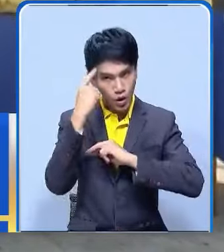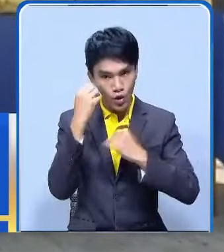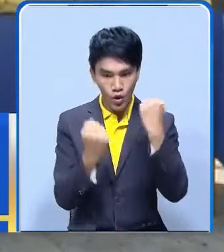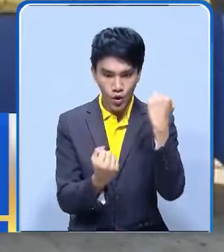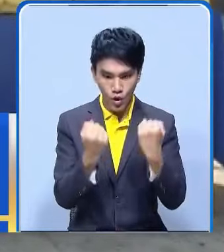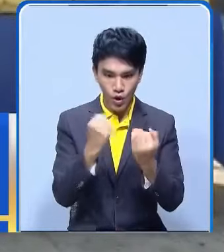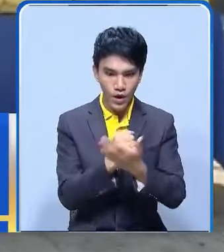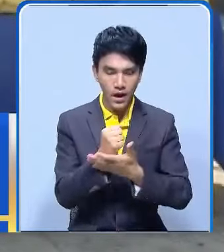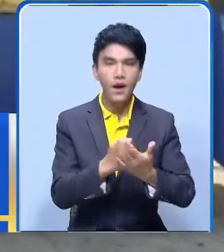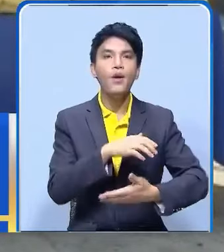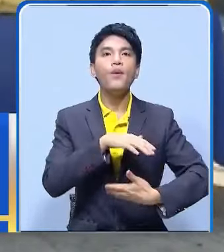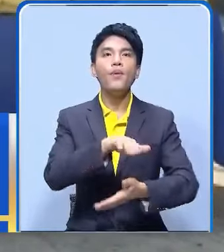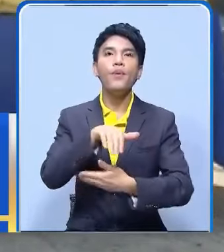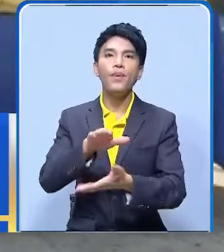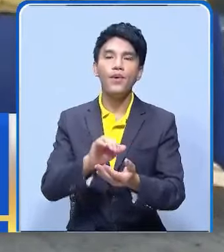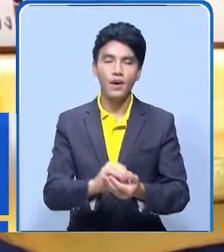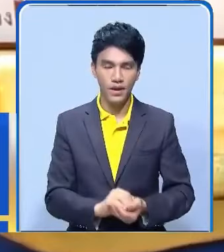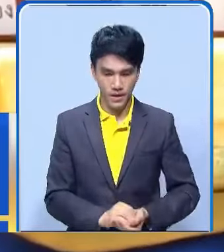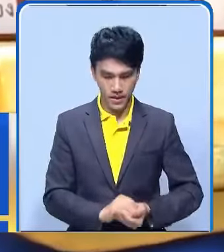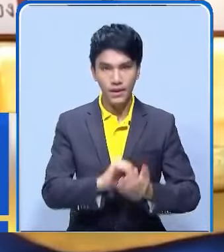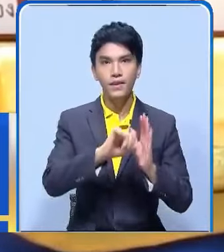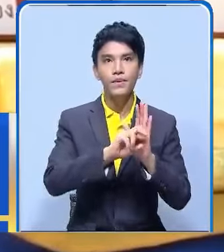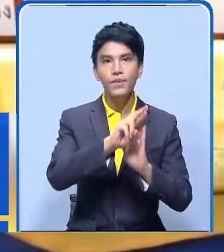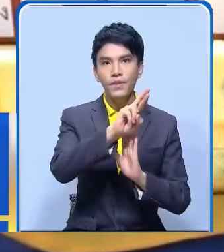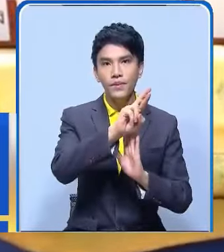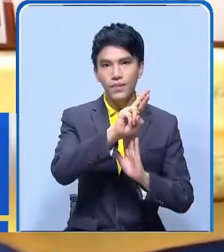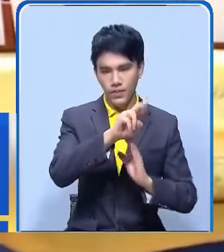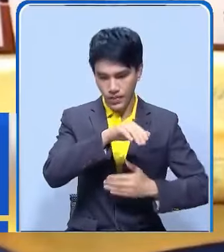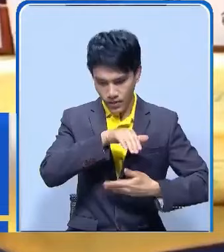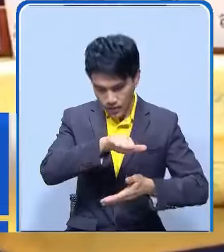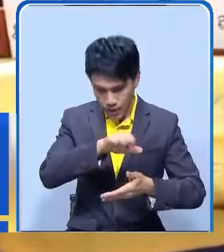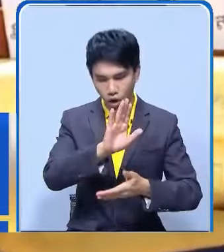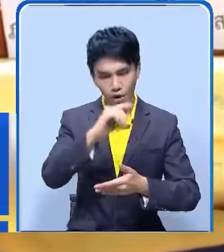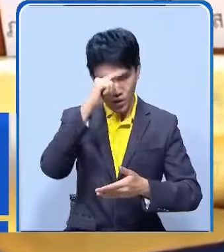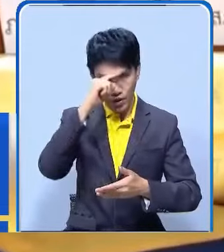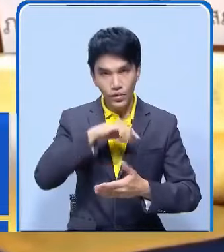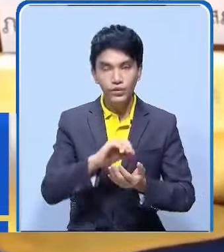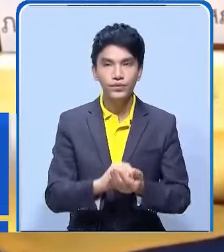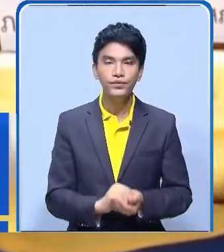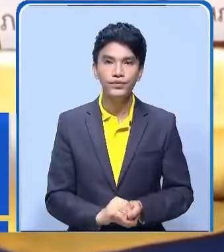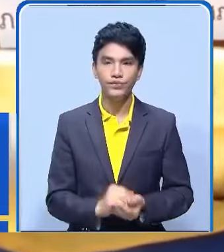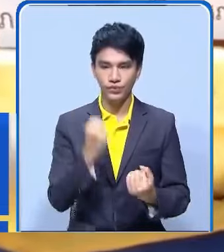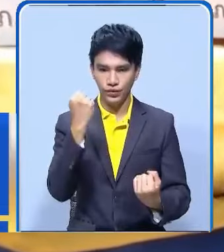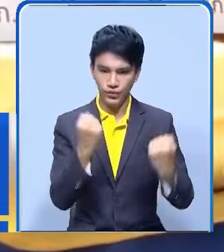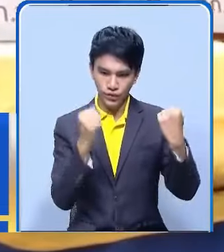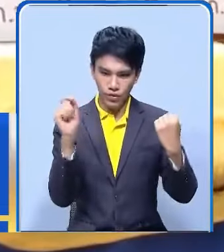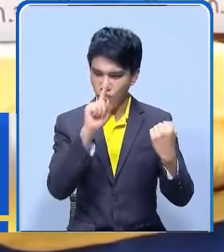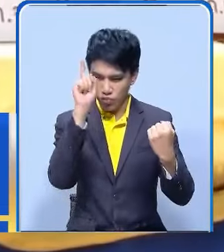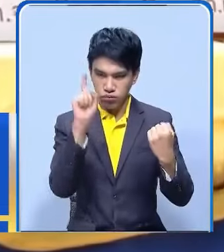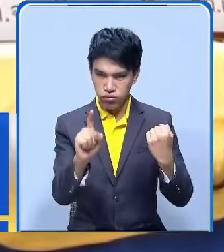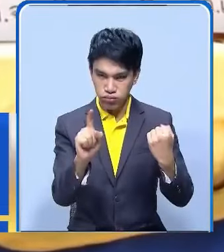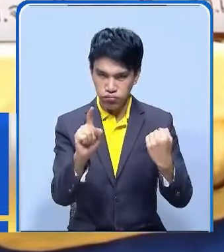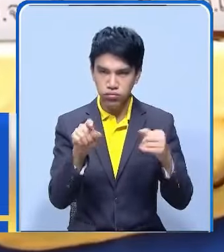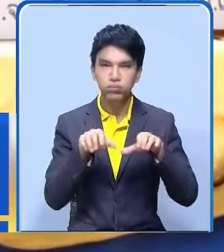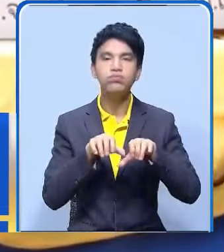ลำเลียงยาเสพติดจากพื้นที่ชายแดนจังหวัดเชียงรายเข้าสู่พื้นที่ชั้นในของประเทศและพบรถต้องสงสัยก็เลยเข้า